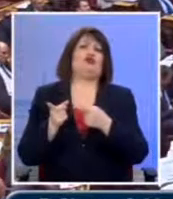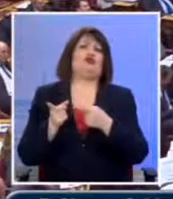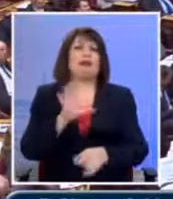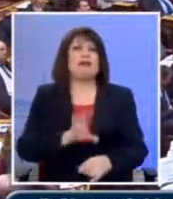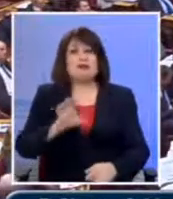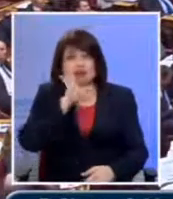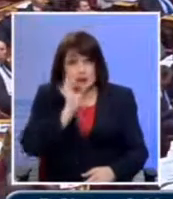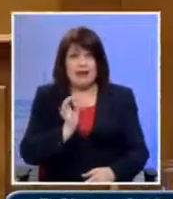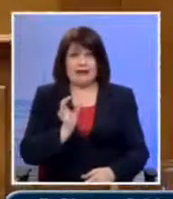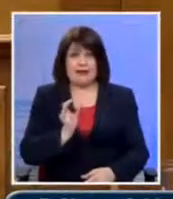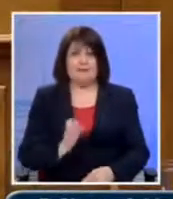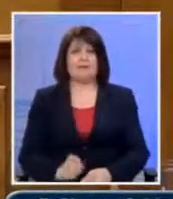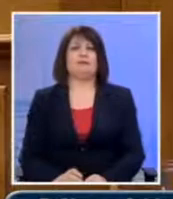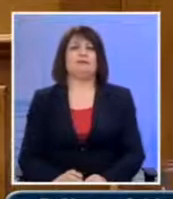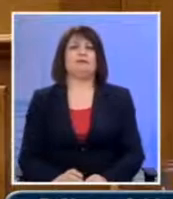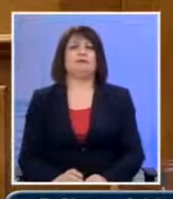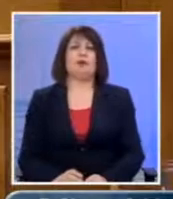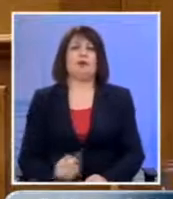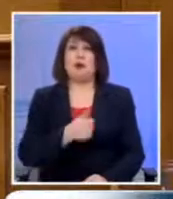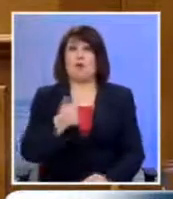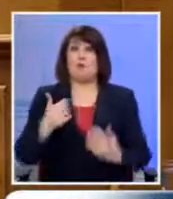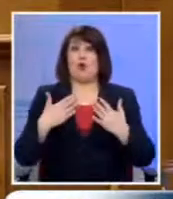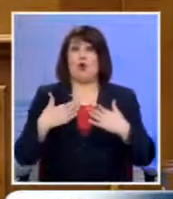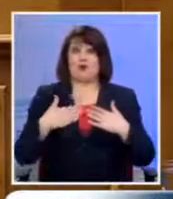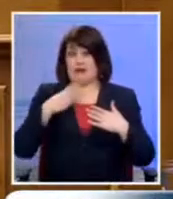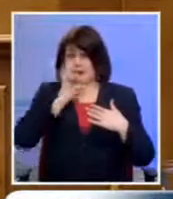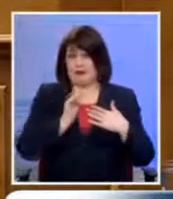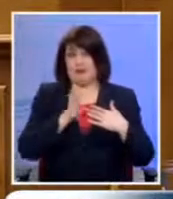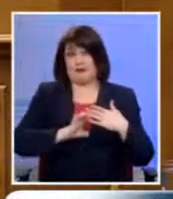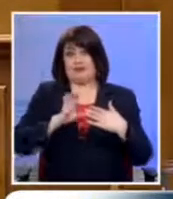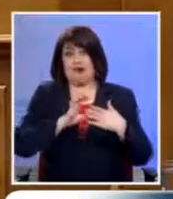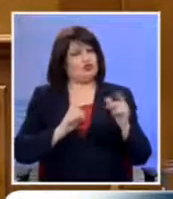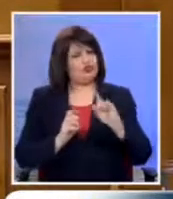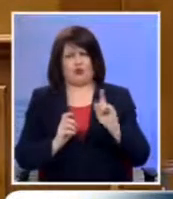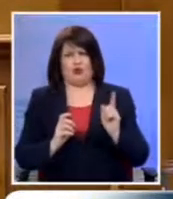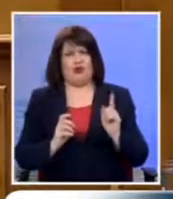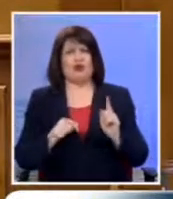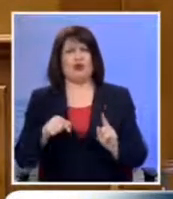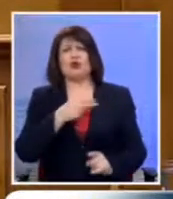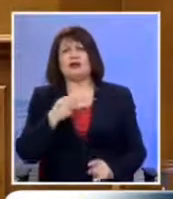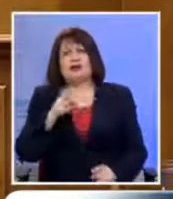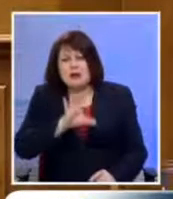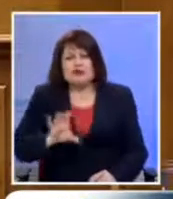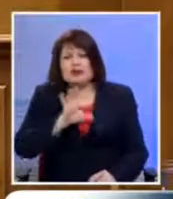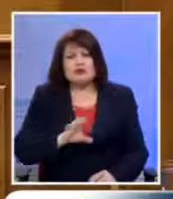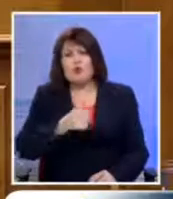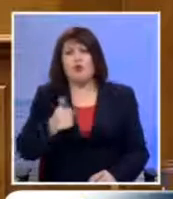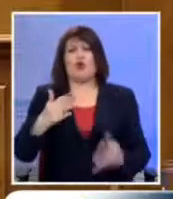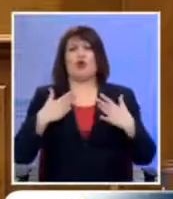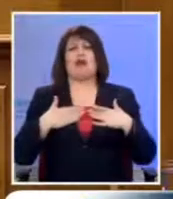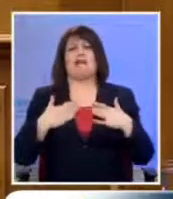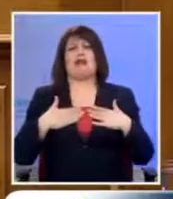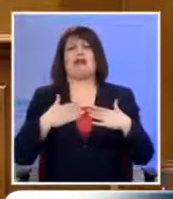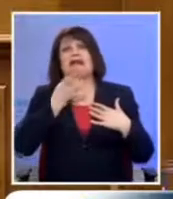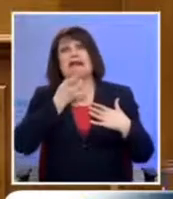της αλήθειας. Δεν έχουμε το μονοπόλιο της αλήθειας, ούτε θέλουμε να καταστήσουμε το θέμα της διερεύνησης των επώδυνων